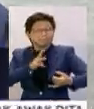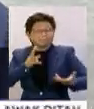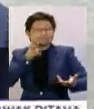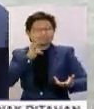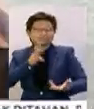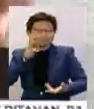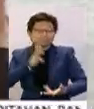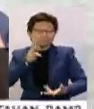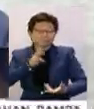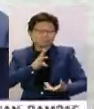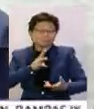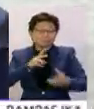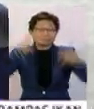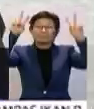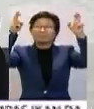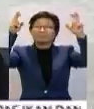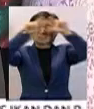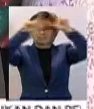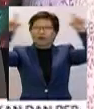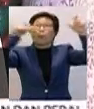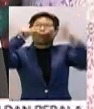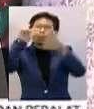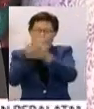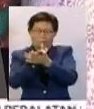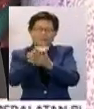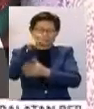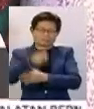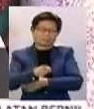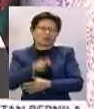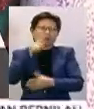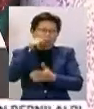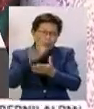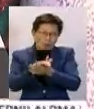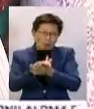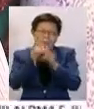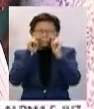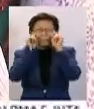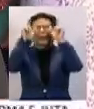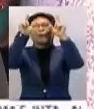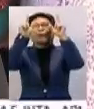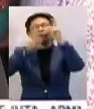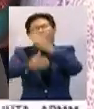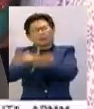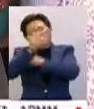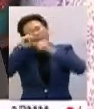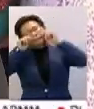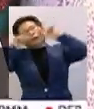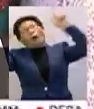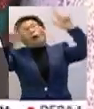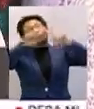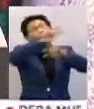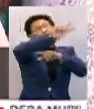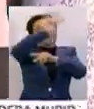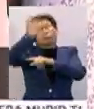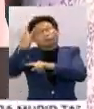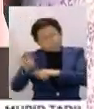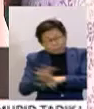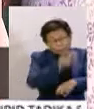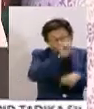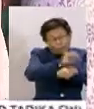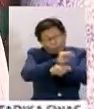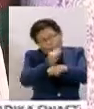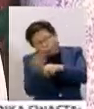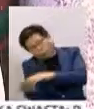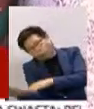yang bertitle si rumah tangga. Si isteri tu kalau dah bangun tidur 24 jam sampai nak tidur balik pun ada kerja